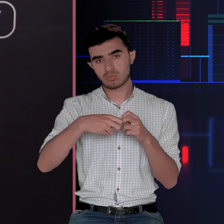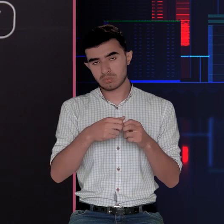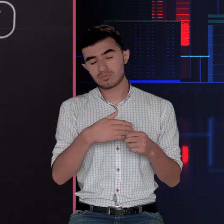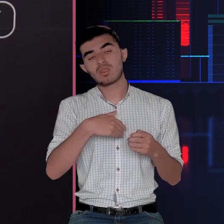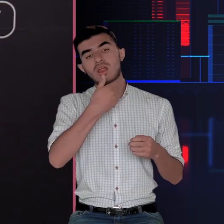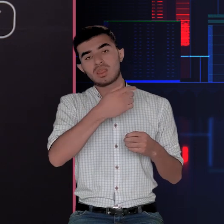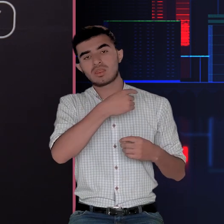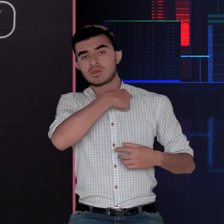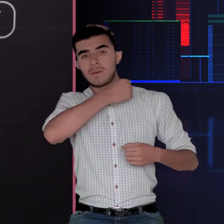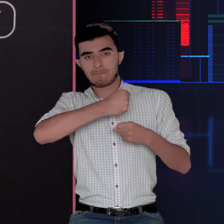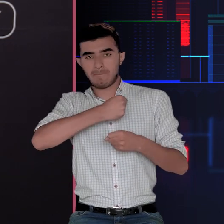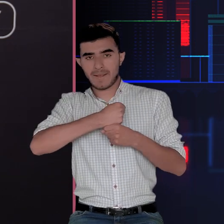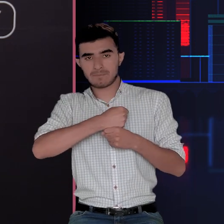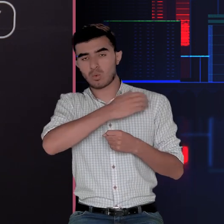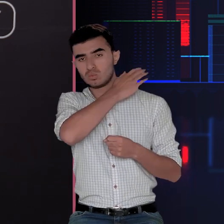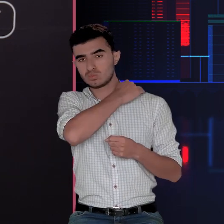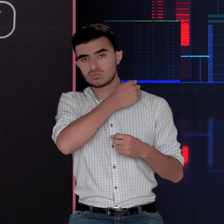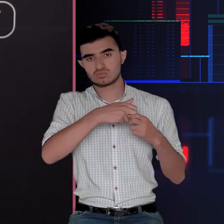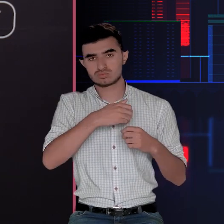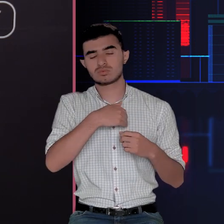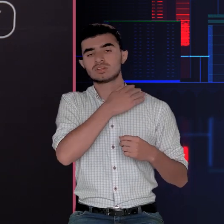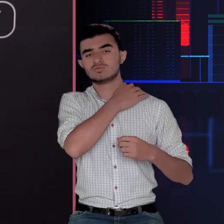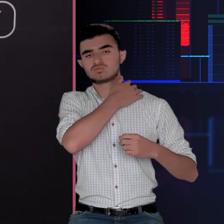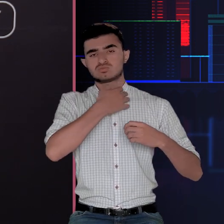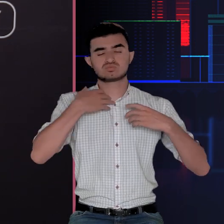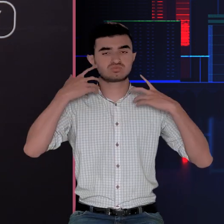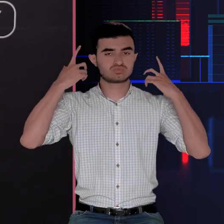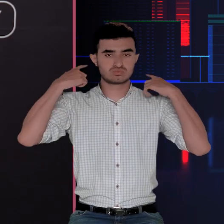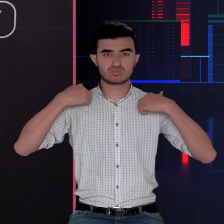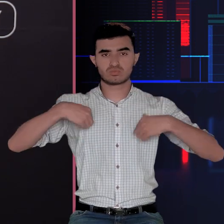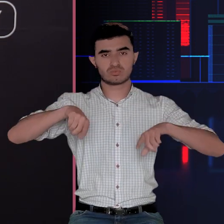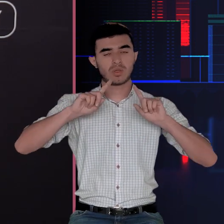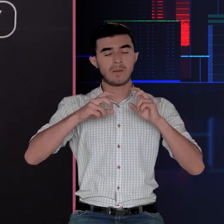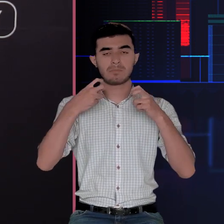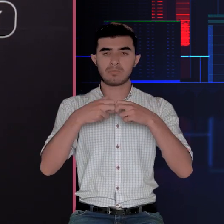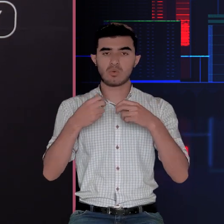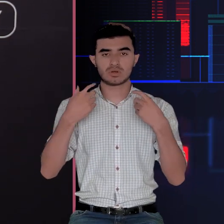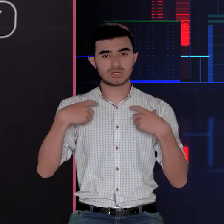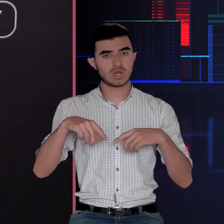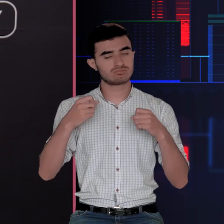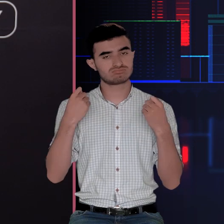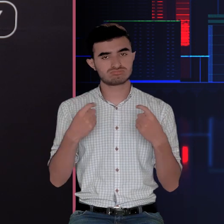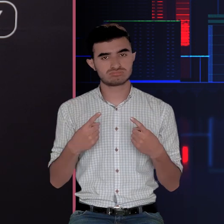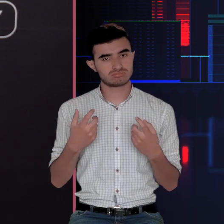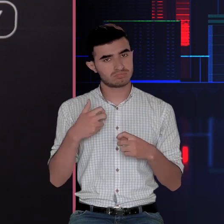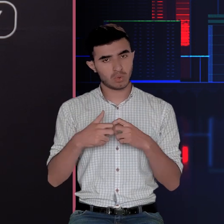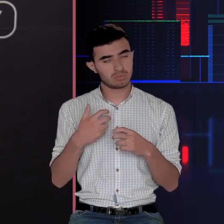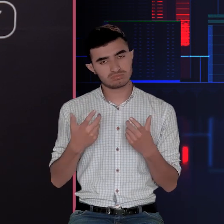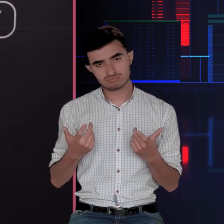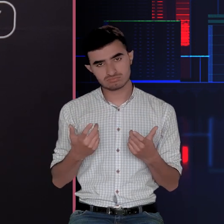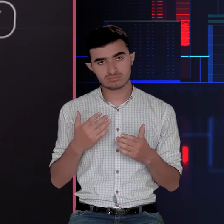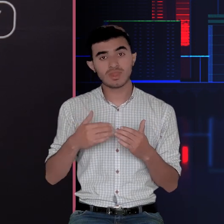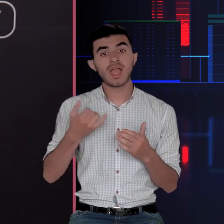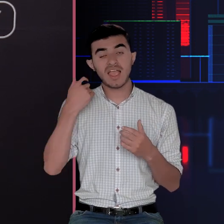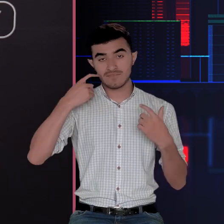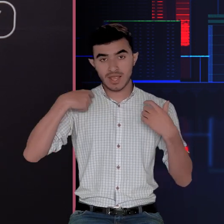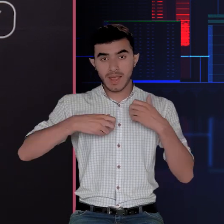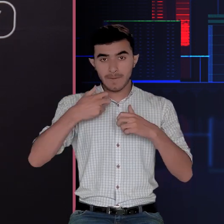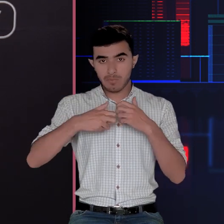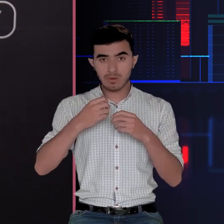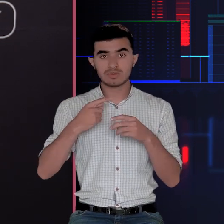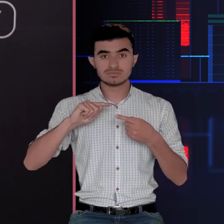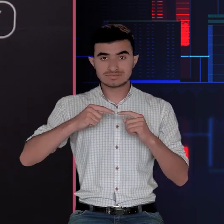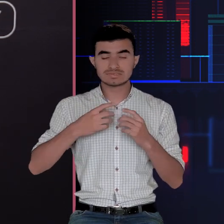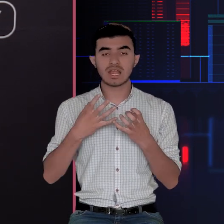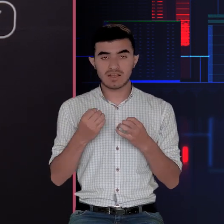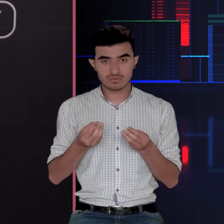शोल्डर. और जब ये पेन शुरू होंगी तो फिर नेचुरली देयर इज अ रिएक्शन इन फॉर एवरीबॉडी कि वो दूसरी तरफ